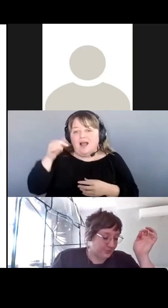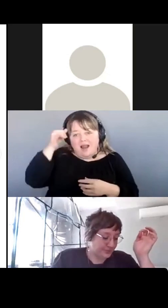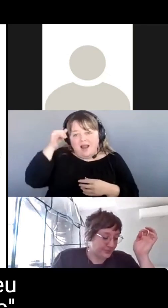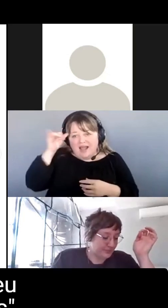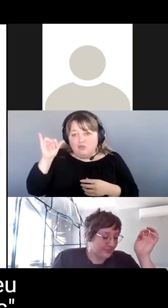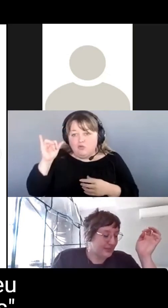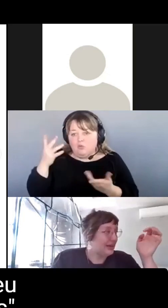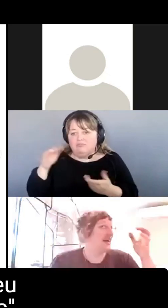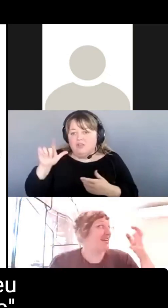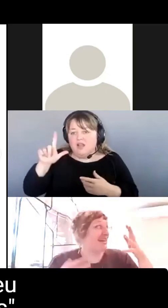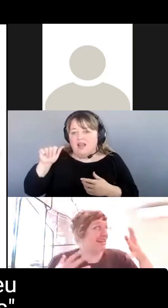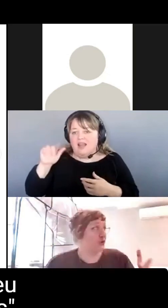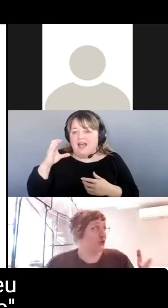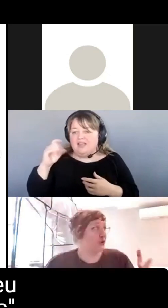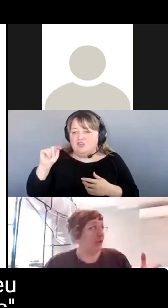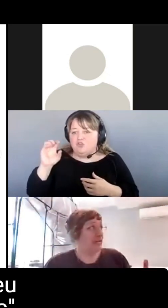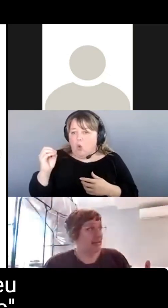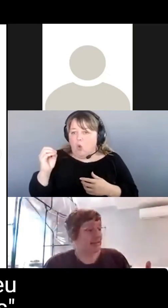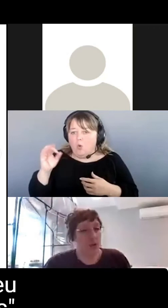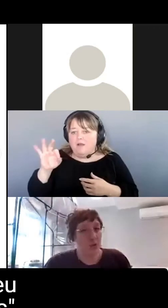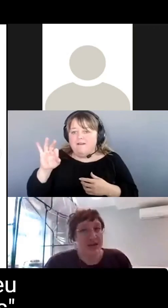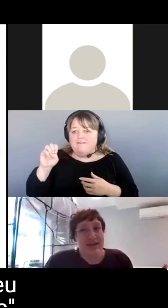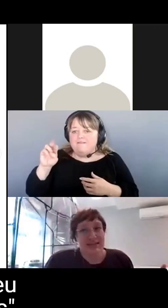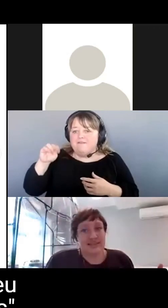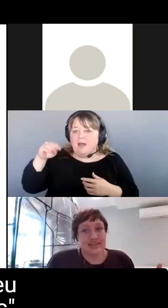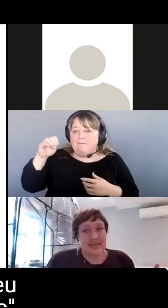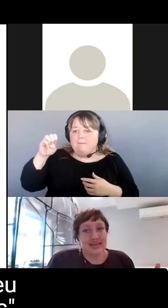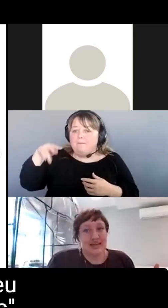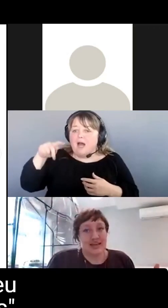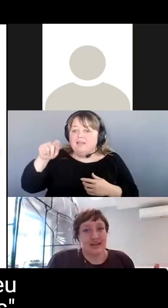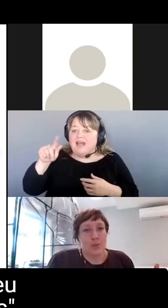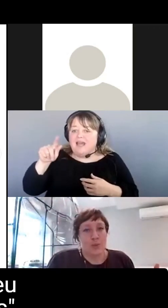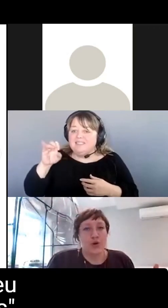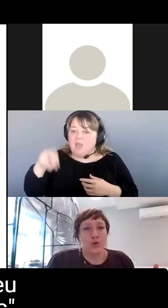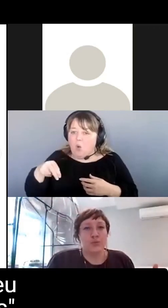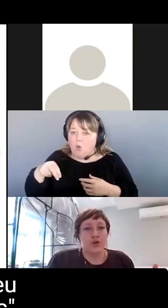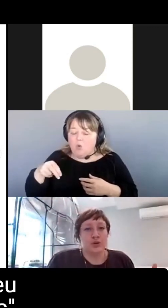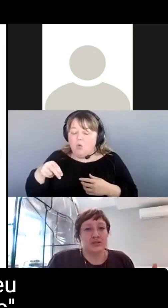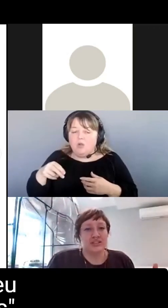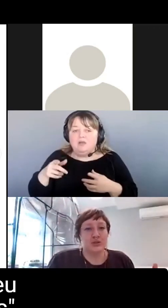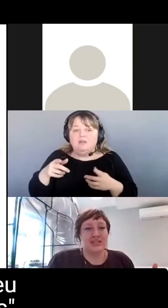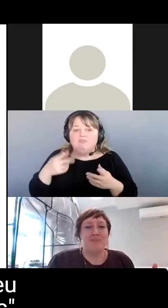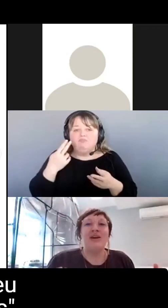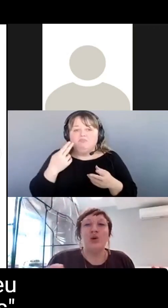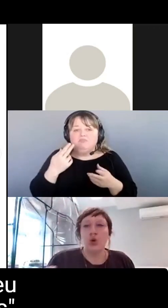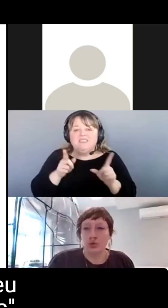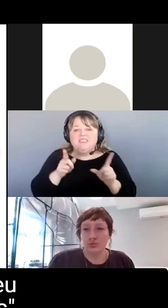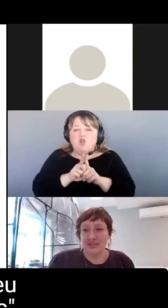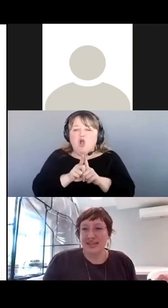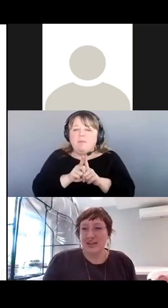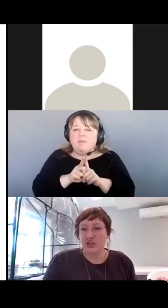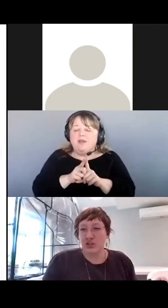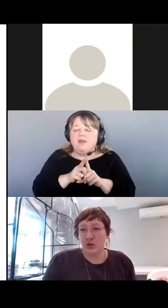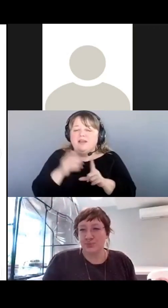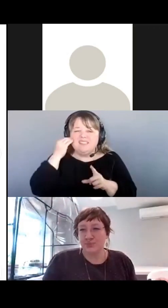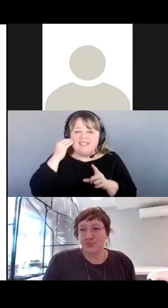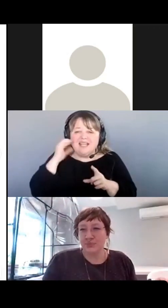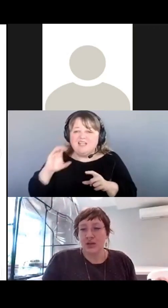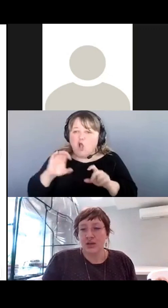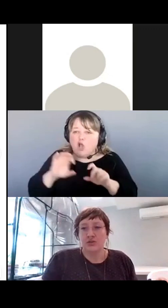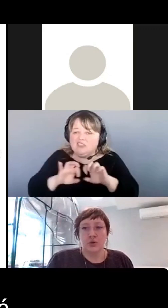lactofermentation. La lactofermentation, c'est un peu comme le processus des pickles, tu sais, les